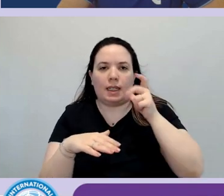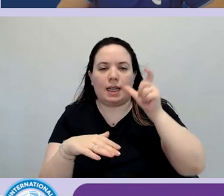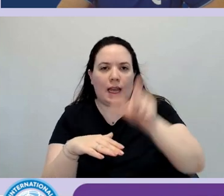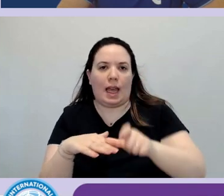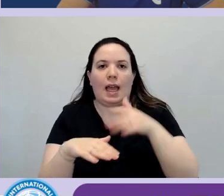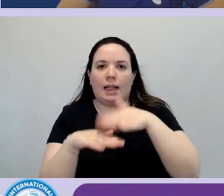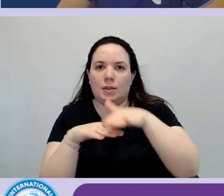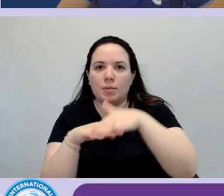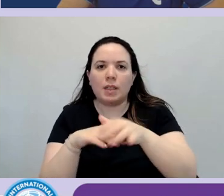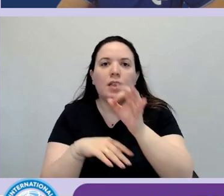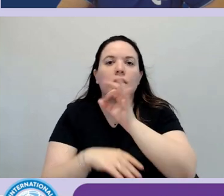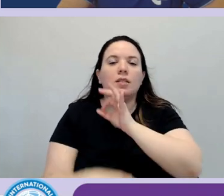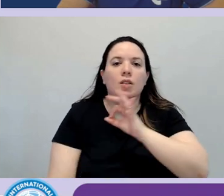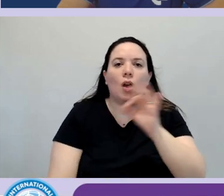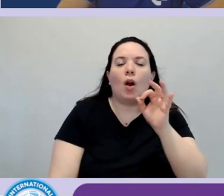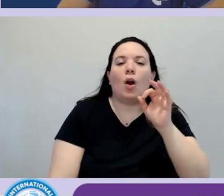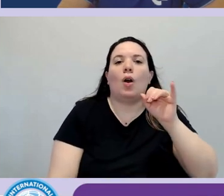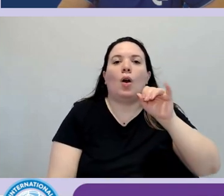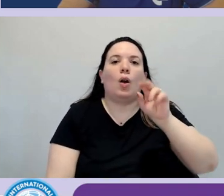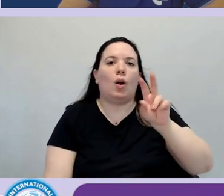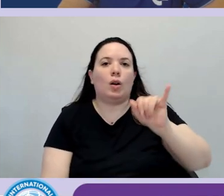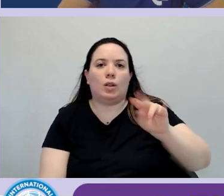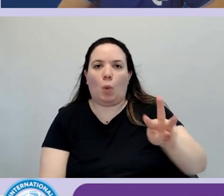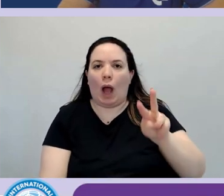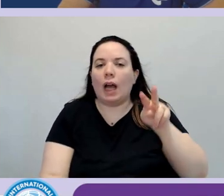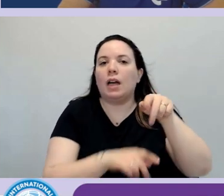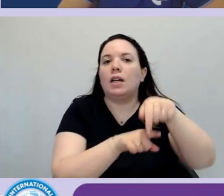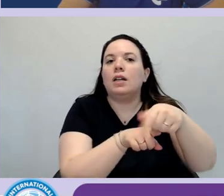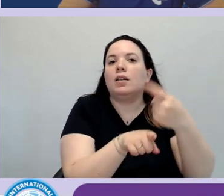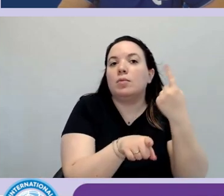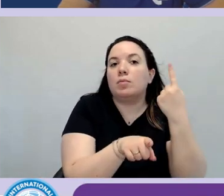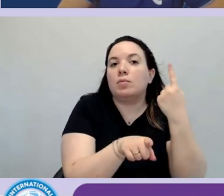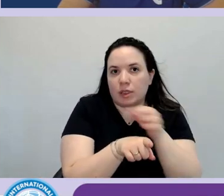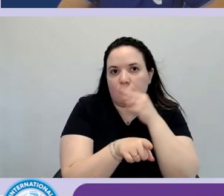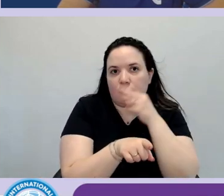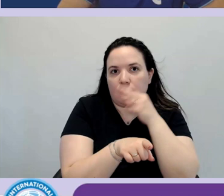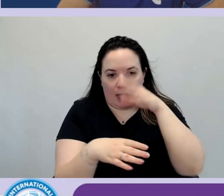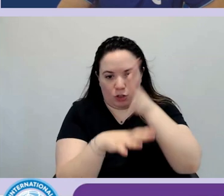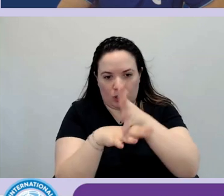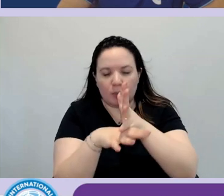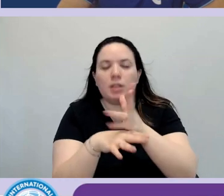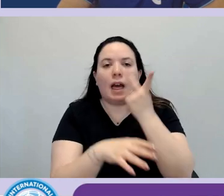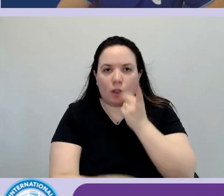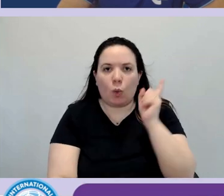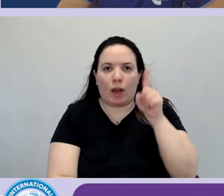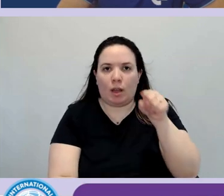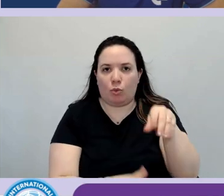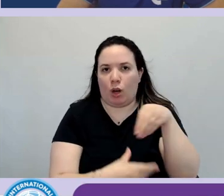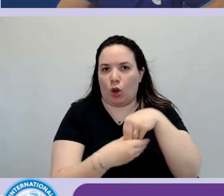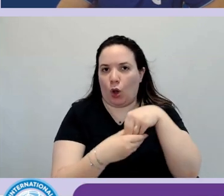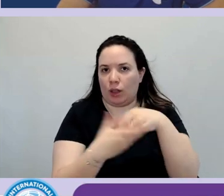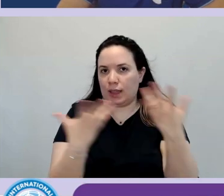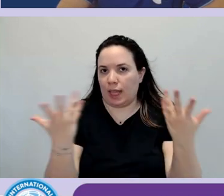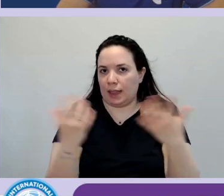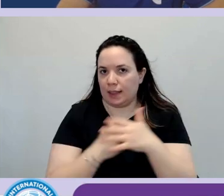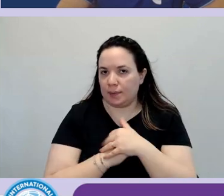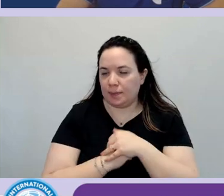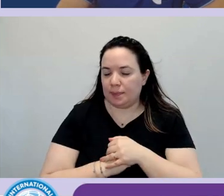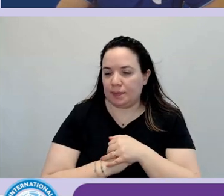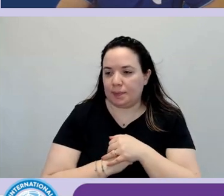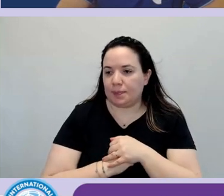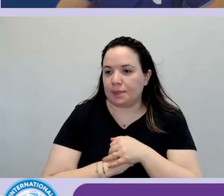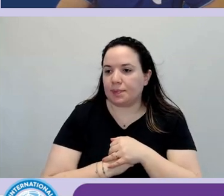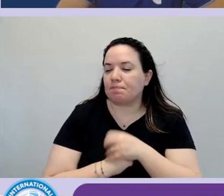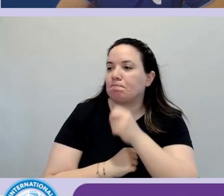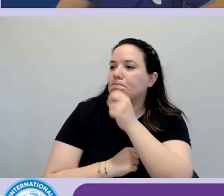parte ui quindi e sono coinvolti anche i content chiaramente nel nell'accessibilità Ok Grazie